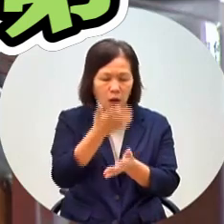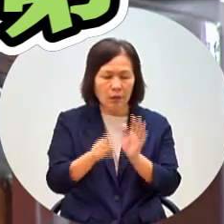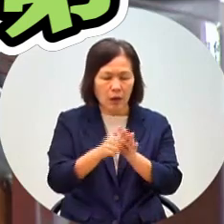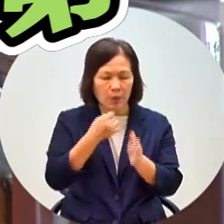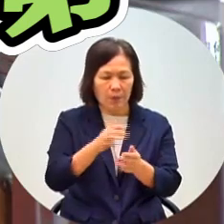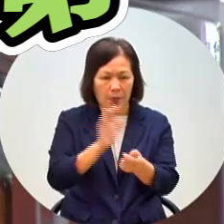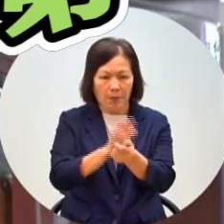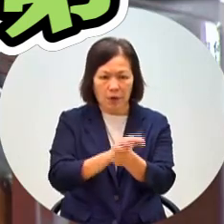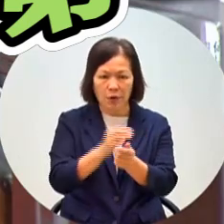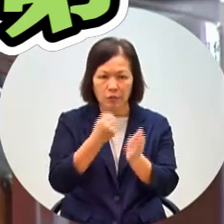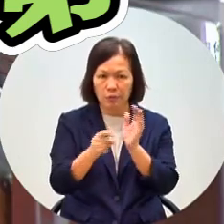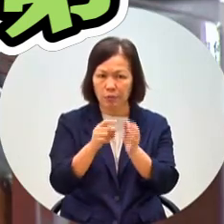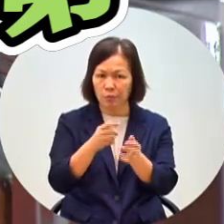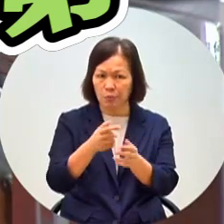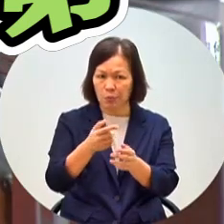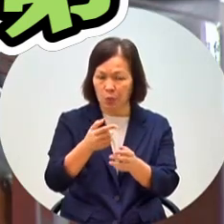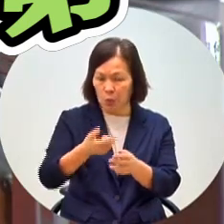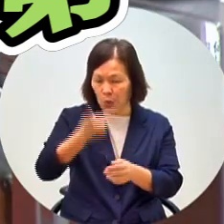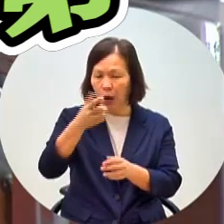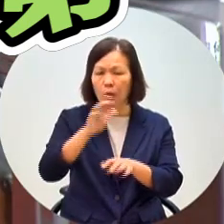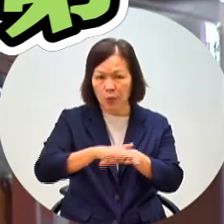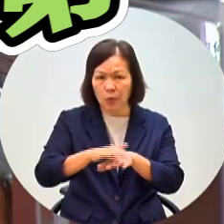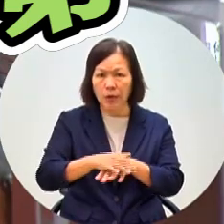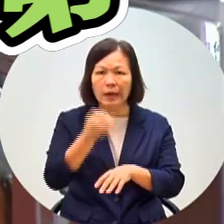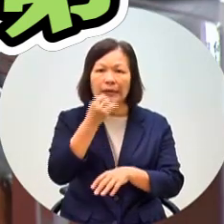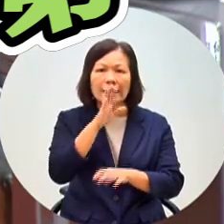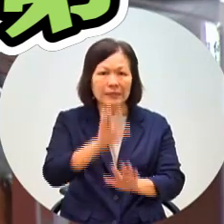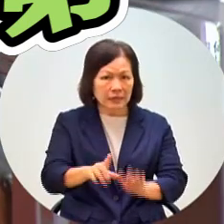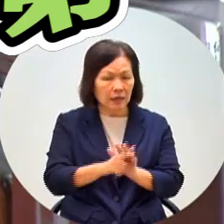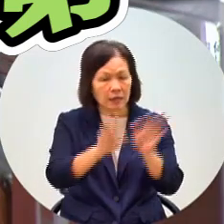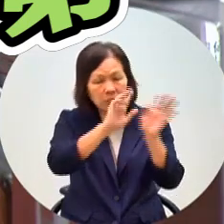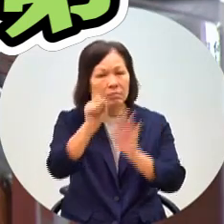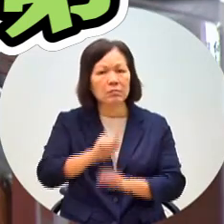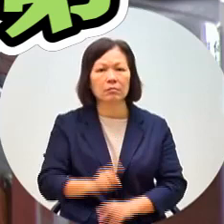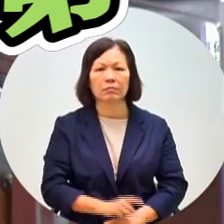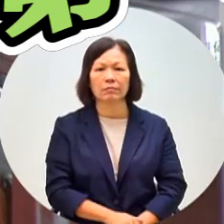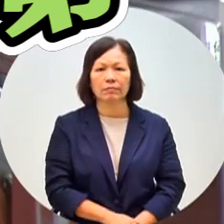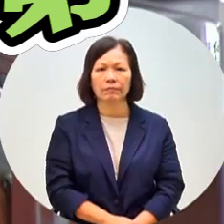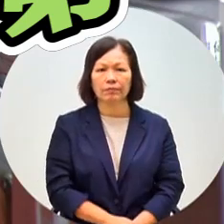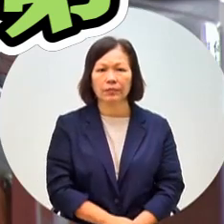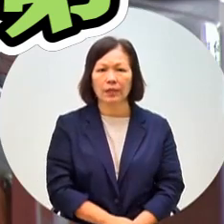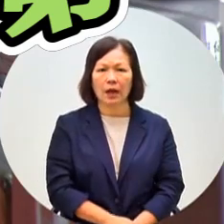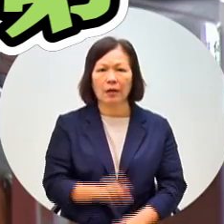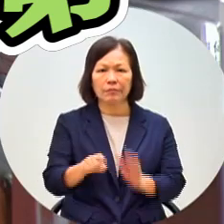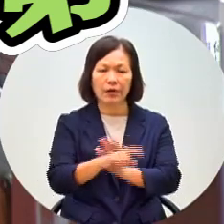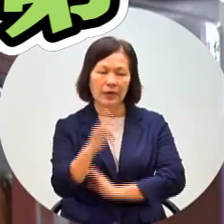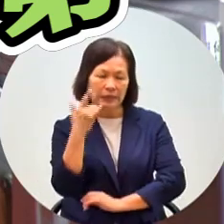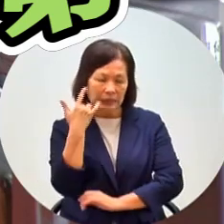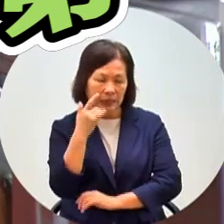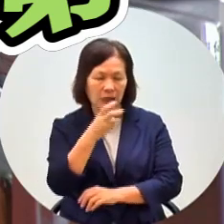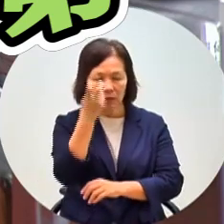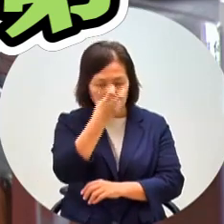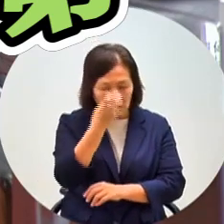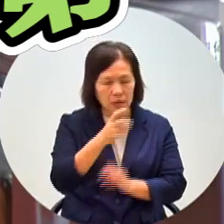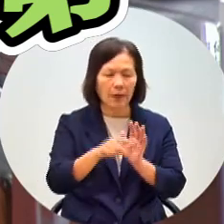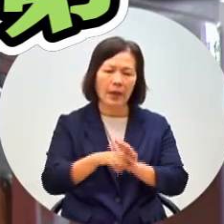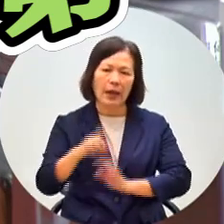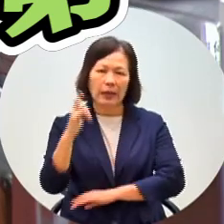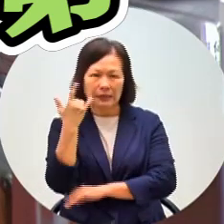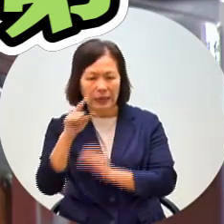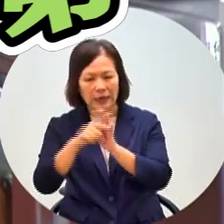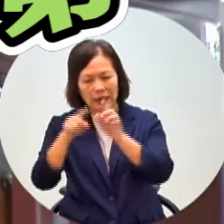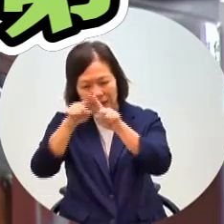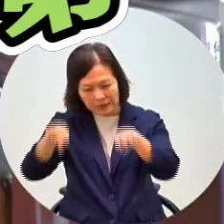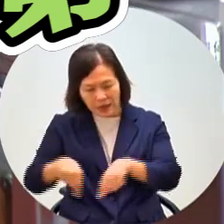投药越有效。但是我们现在的状况是什么？我们等 PCR 单，然后等居格